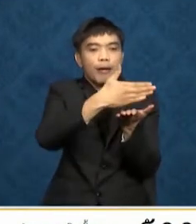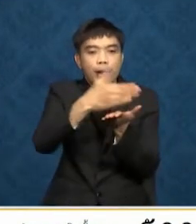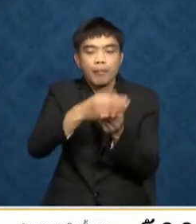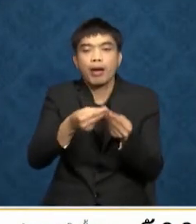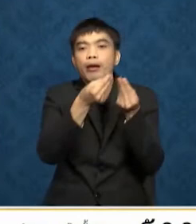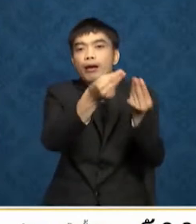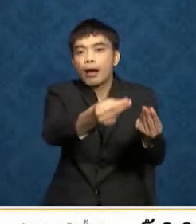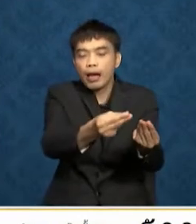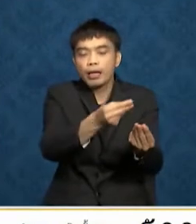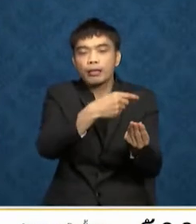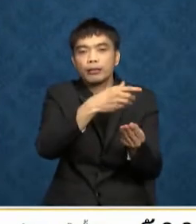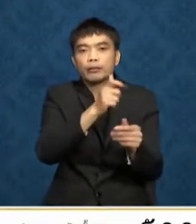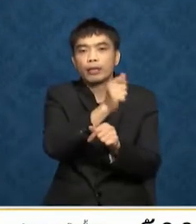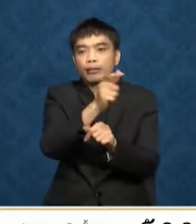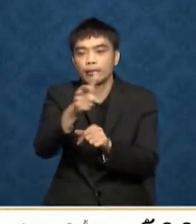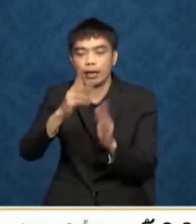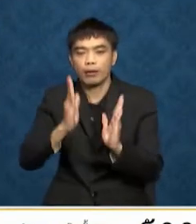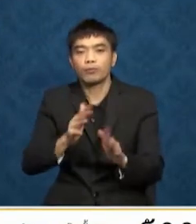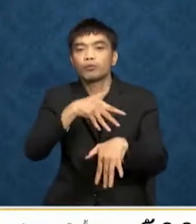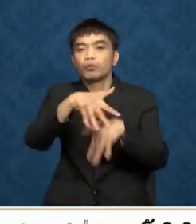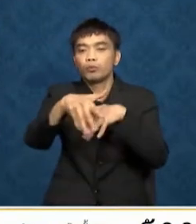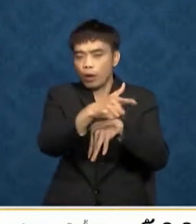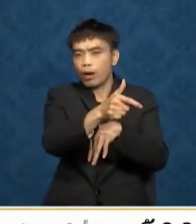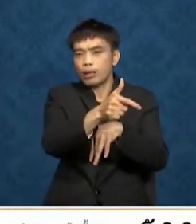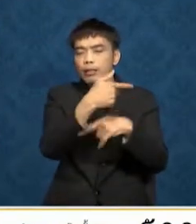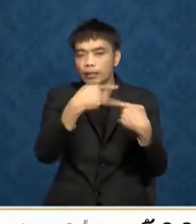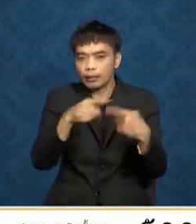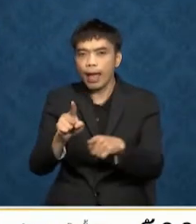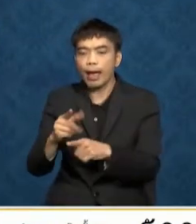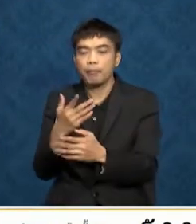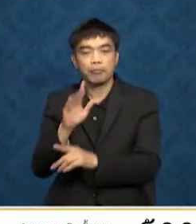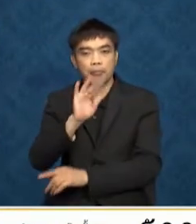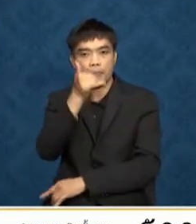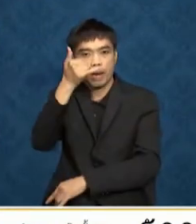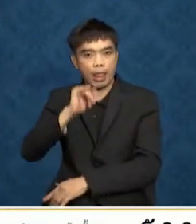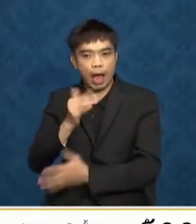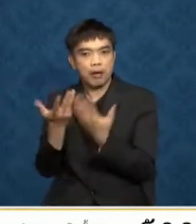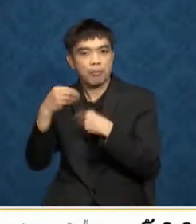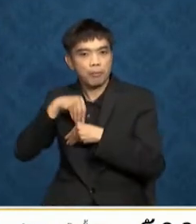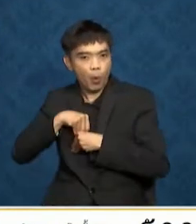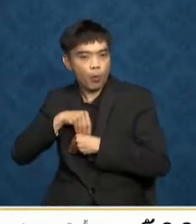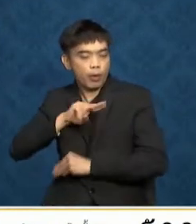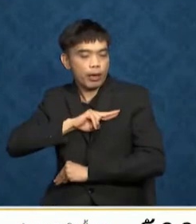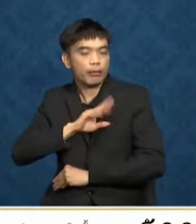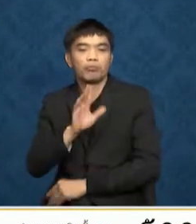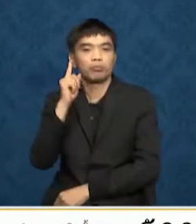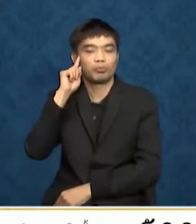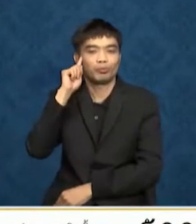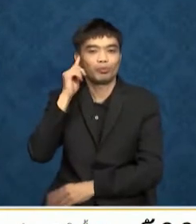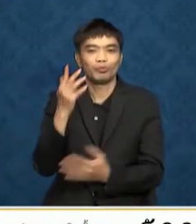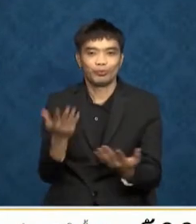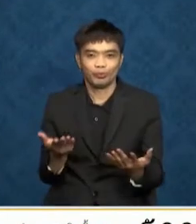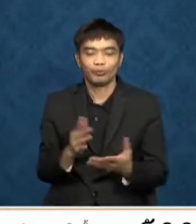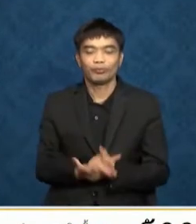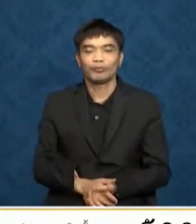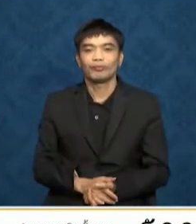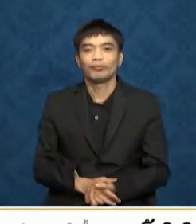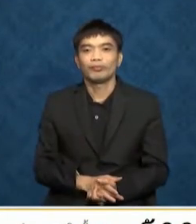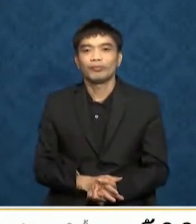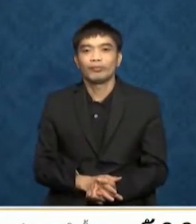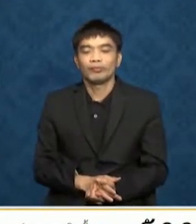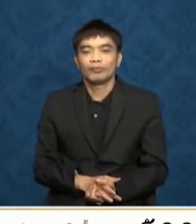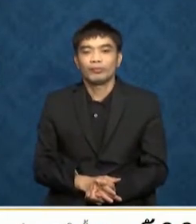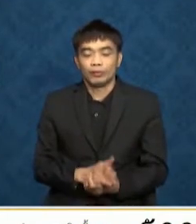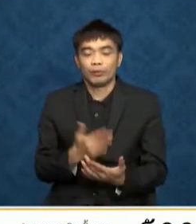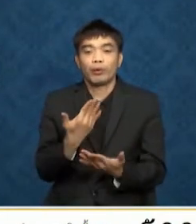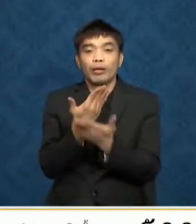ประธานครับที่ผมเรียนกับท่านประธานอย่างงี้เพราะว่าอะไรครับท่านผทานครับเราตั้งงบประมาณขาด